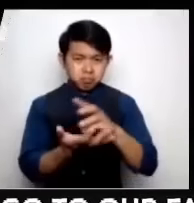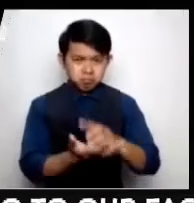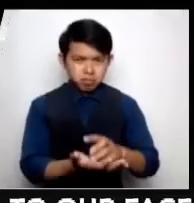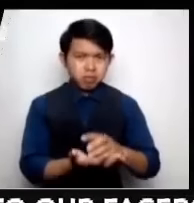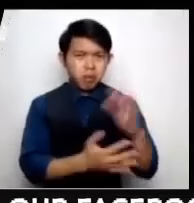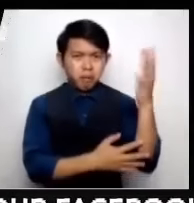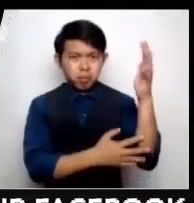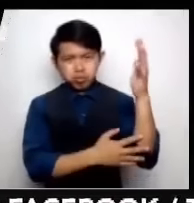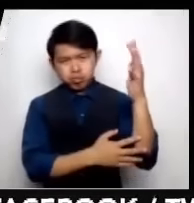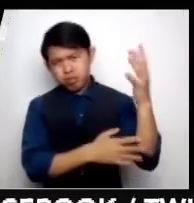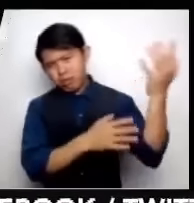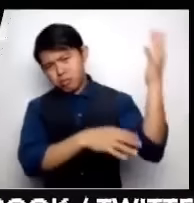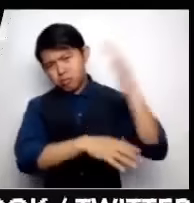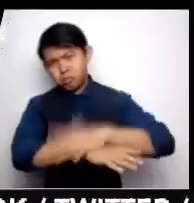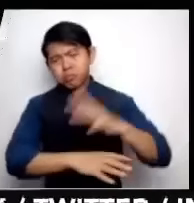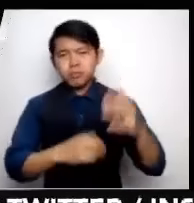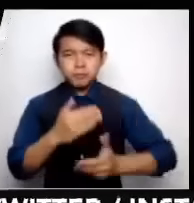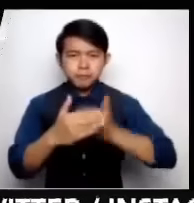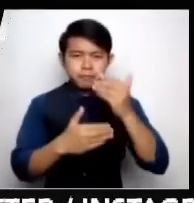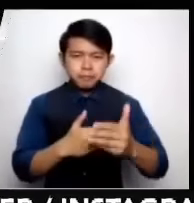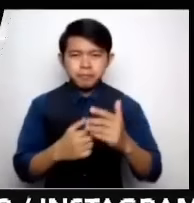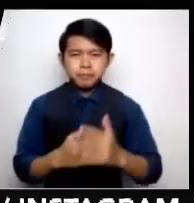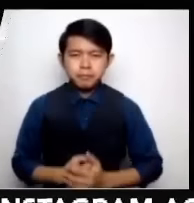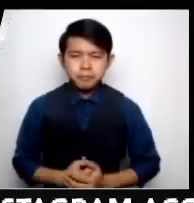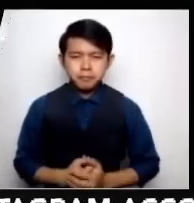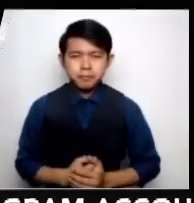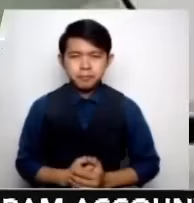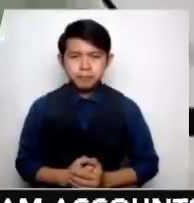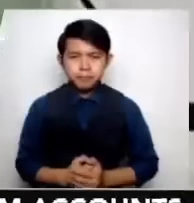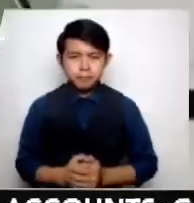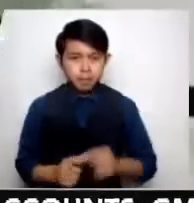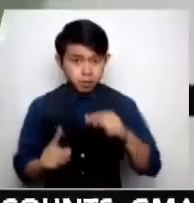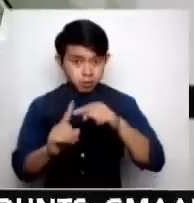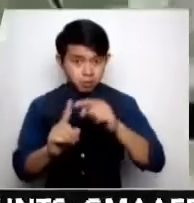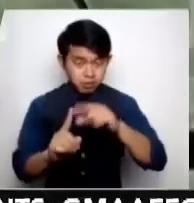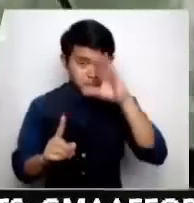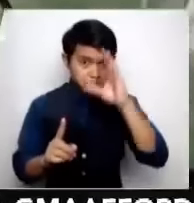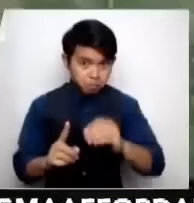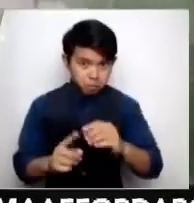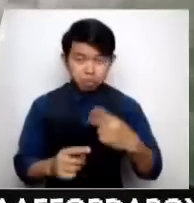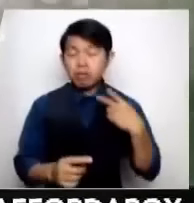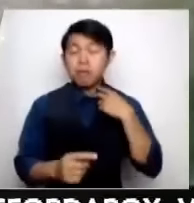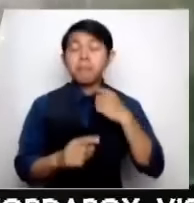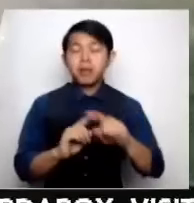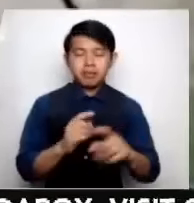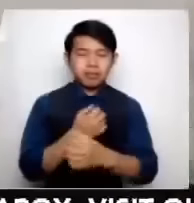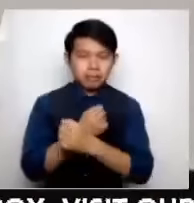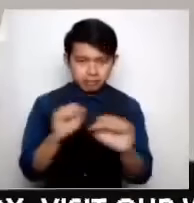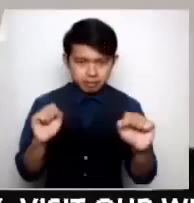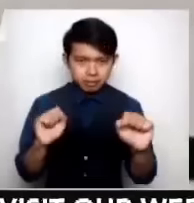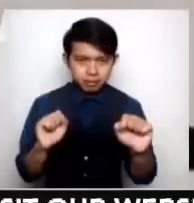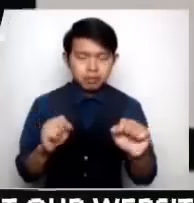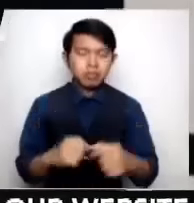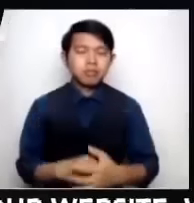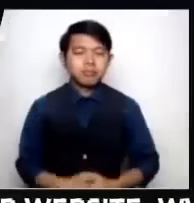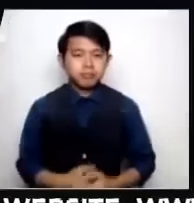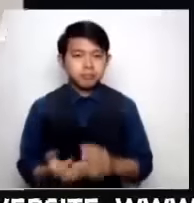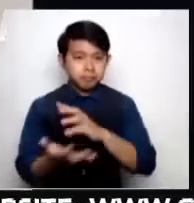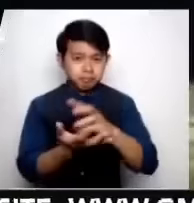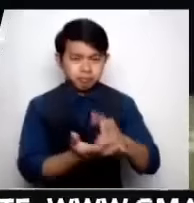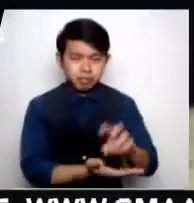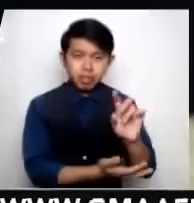Sa Peña Blanca, isang lalaking trapped sa Ilugan Asagip. Dahil sa bagyo, nawalan ng kuryente sa 13 bayan at lungsod